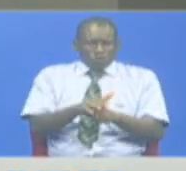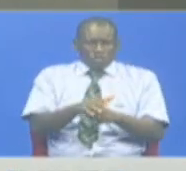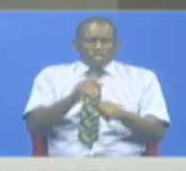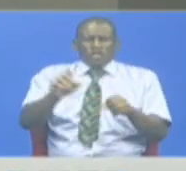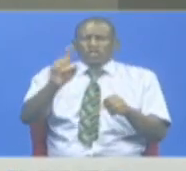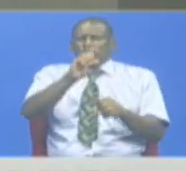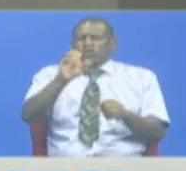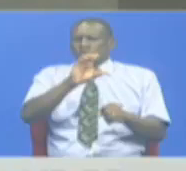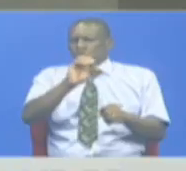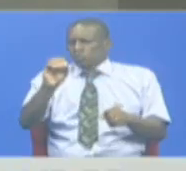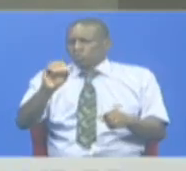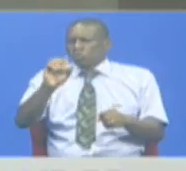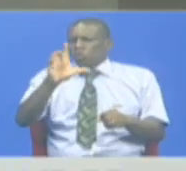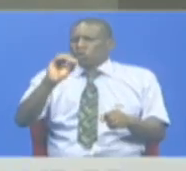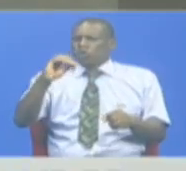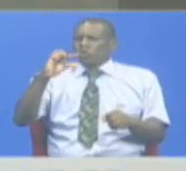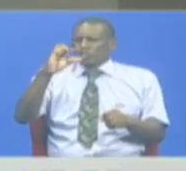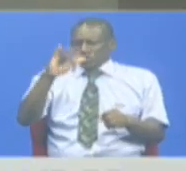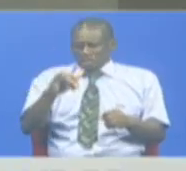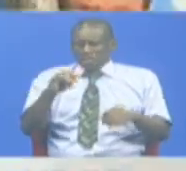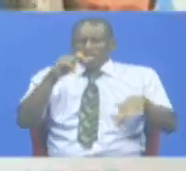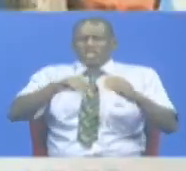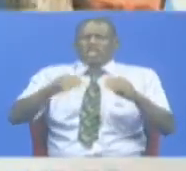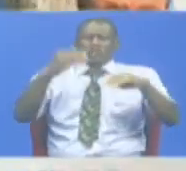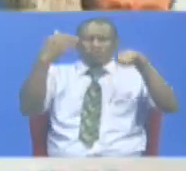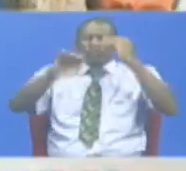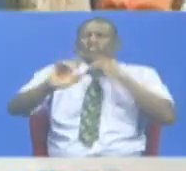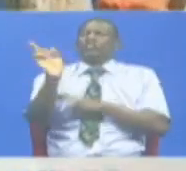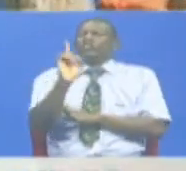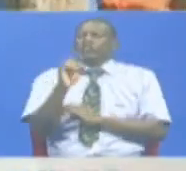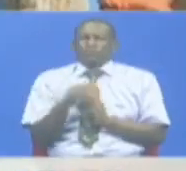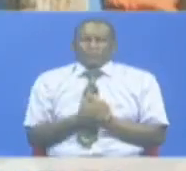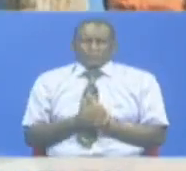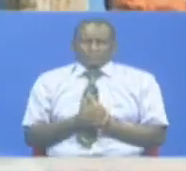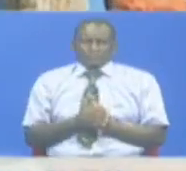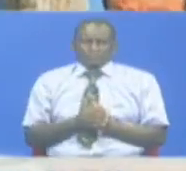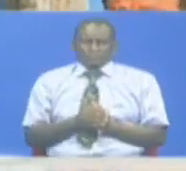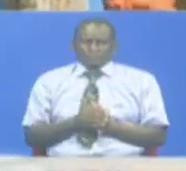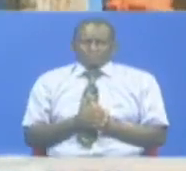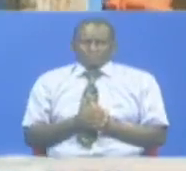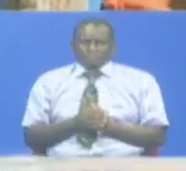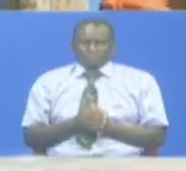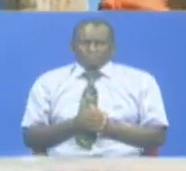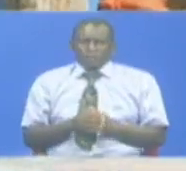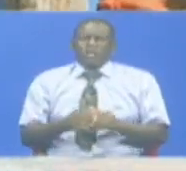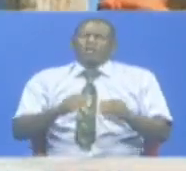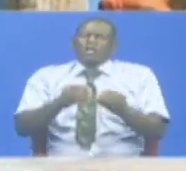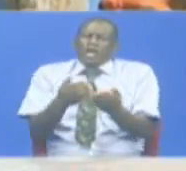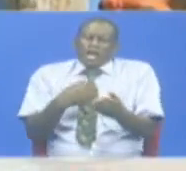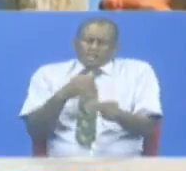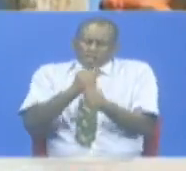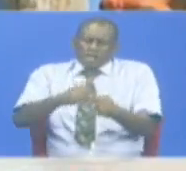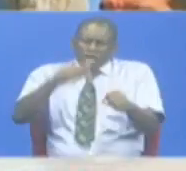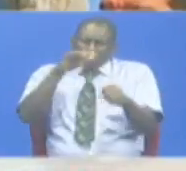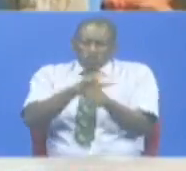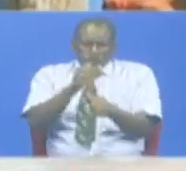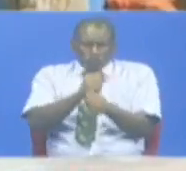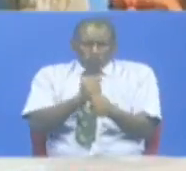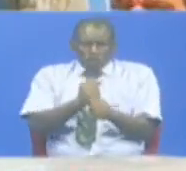zoolojia katika chuo kikuu cha Nairobi. Katika mbali na usomi wake, mbali na kazi nyingi alizofanya za